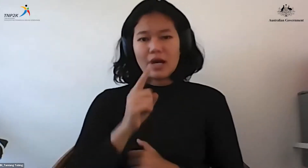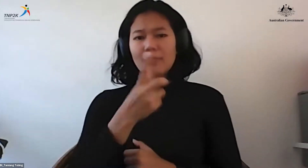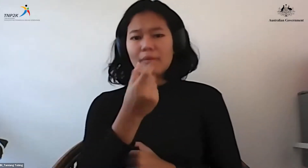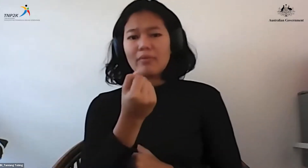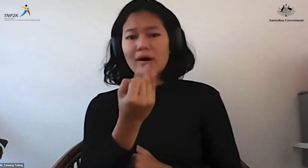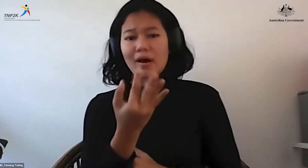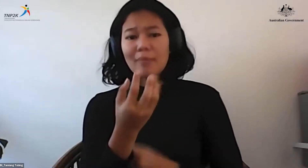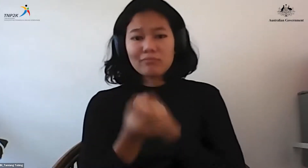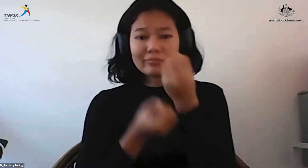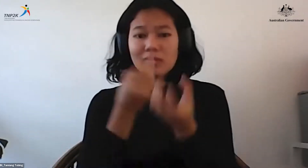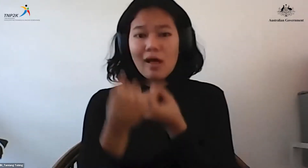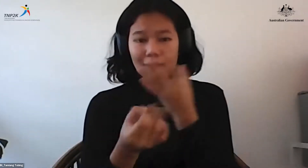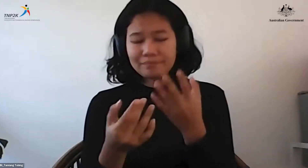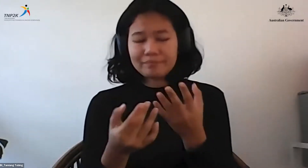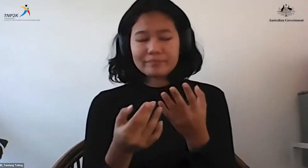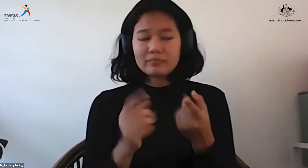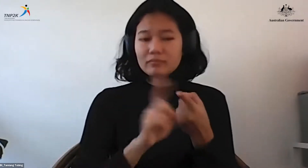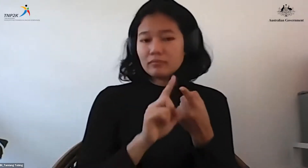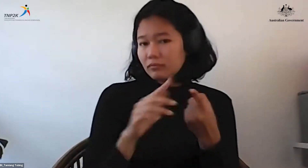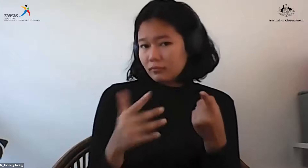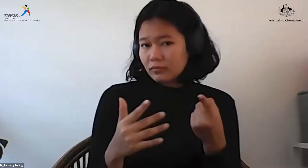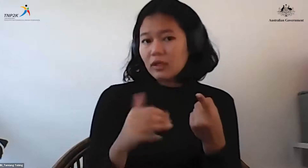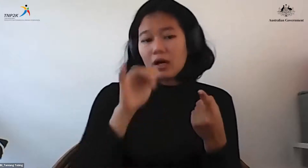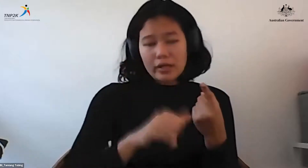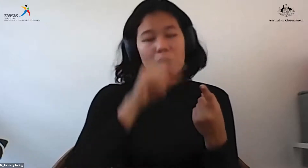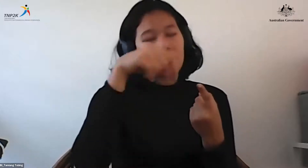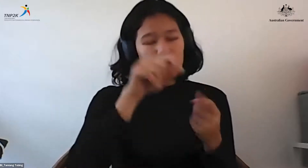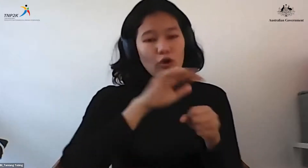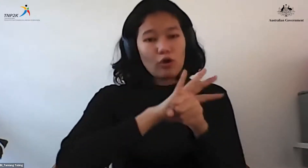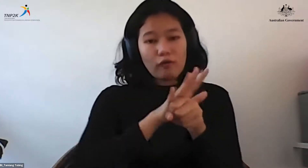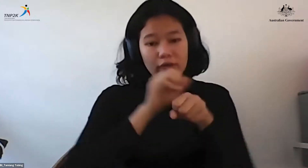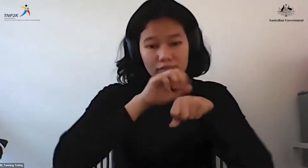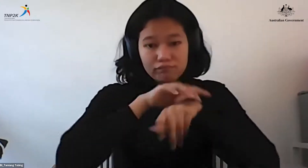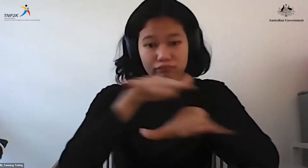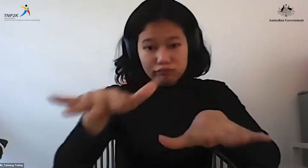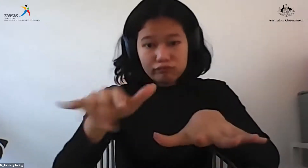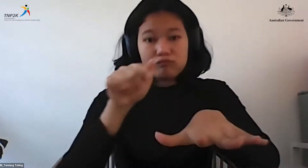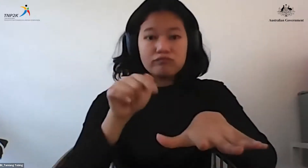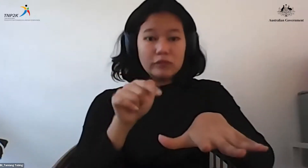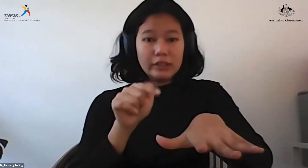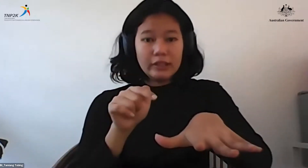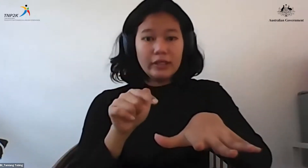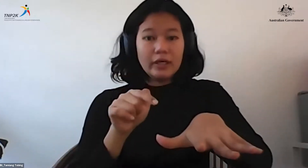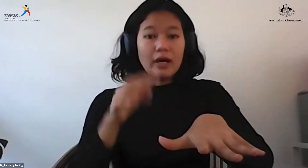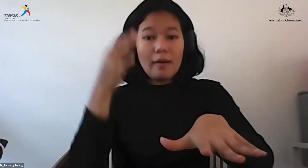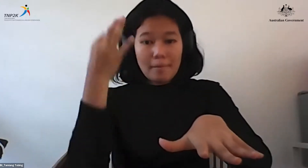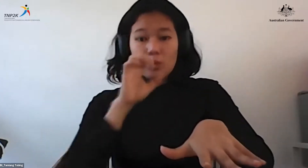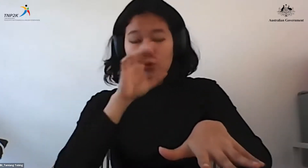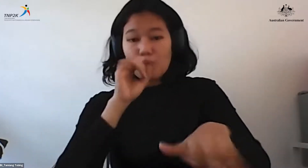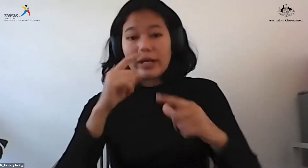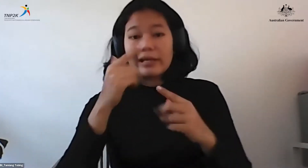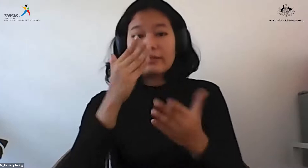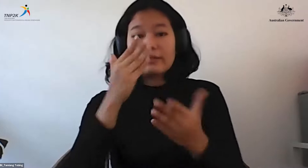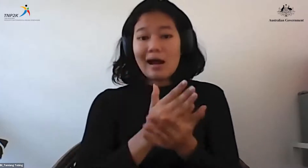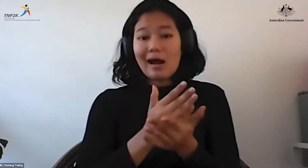yang antara lain memang kita merasakan bahwa betul pandemik di pertengahan Maret baru diumumkan, tetapi